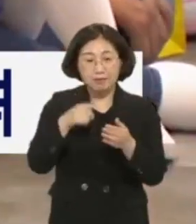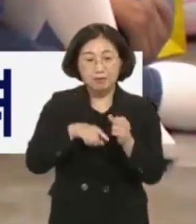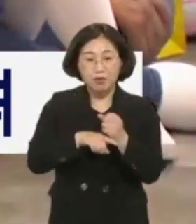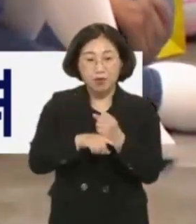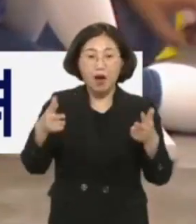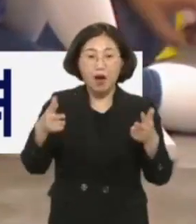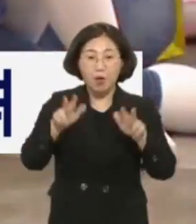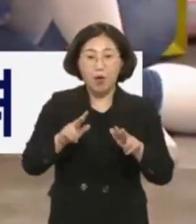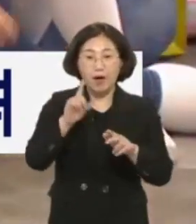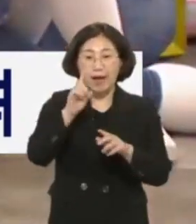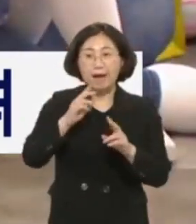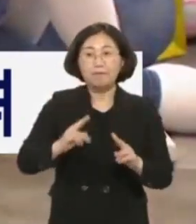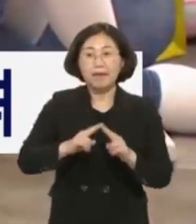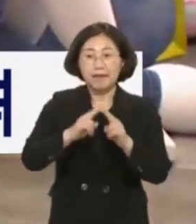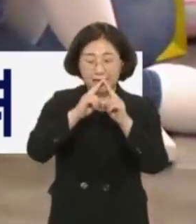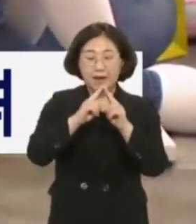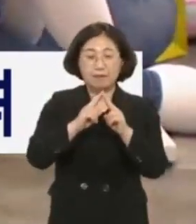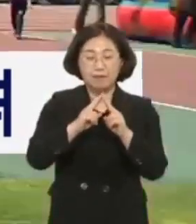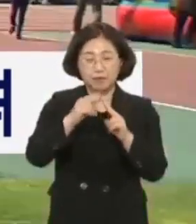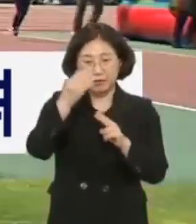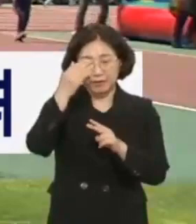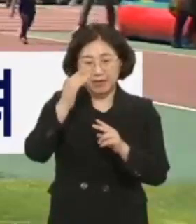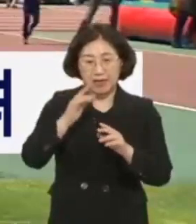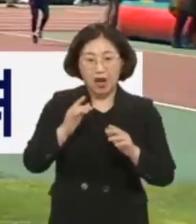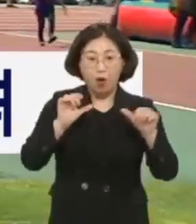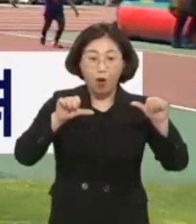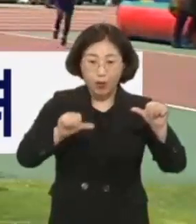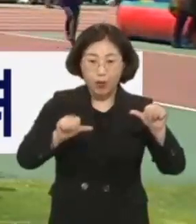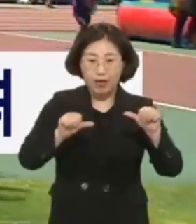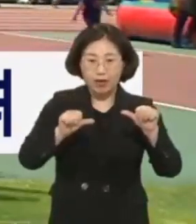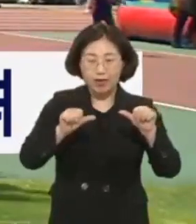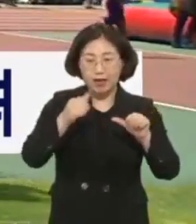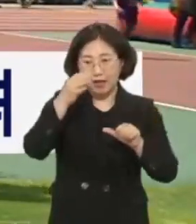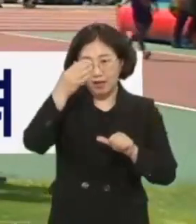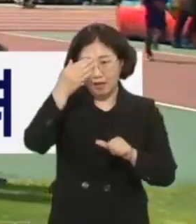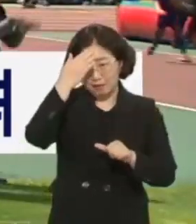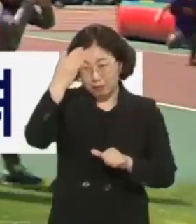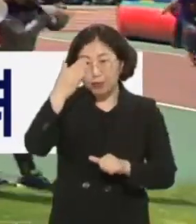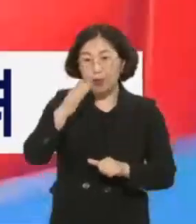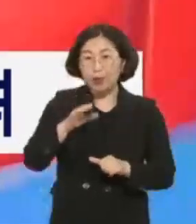한빛탑은 어린이날 당일 무료 입장이 가능하고 대전예술의전당에서는